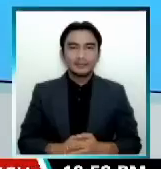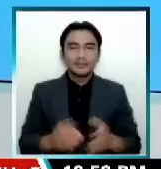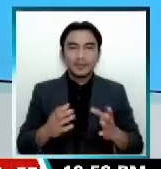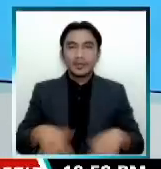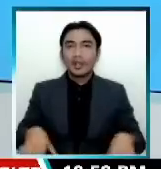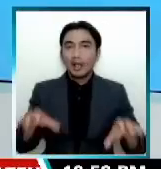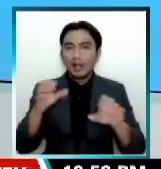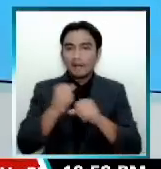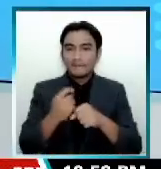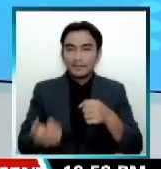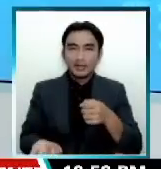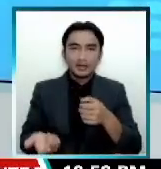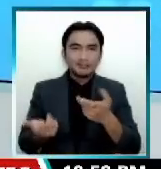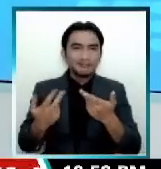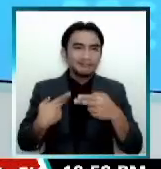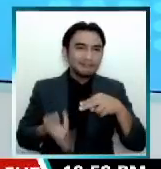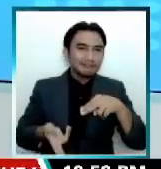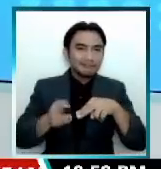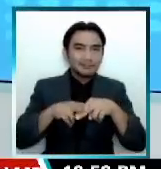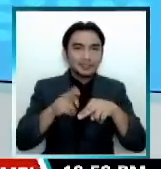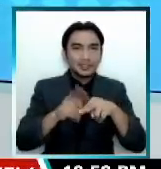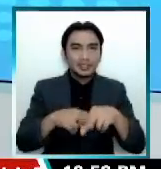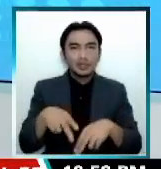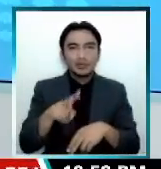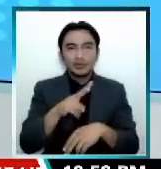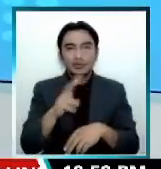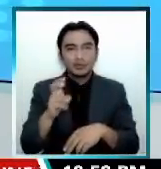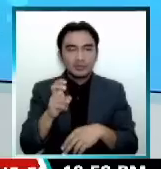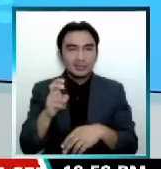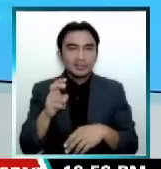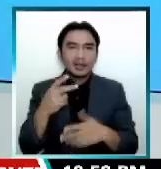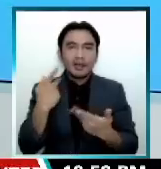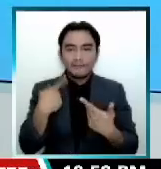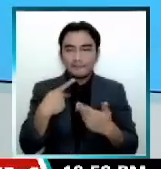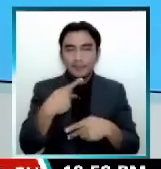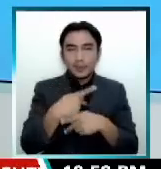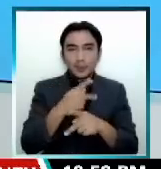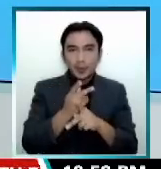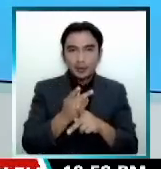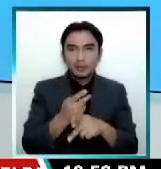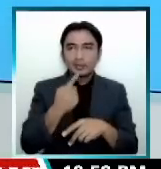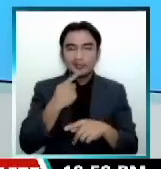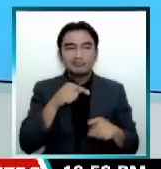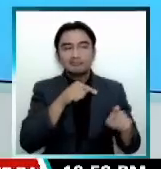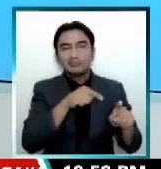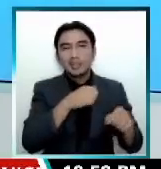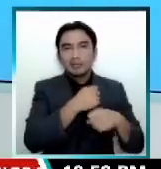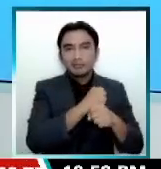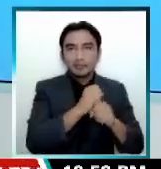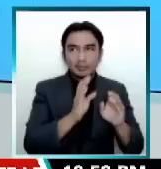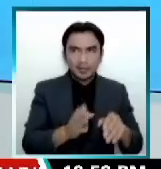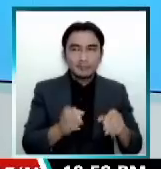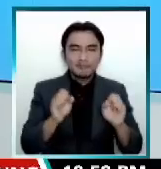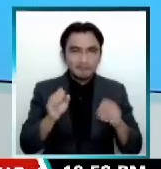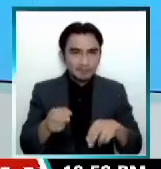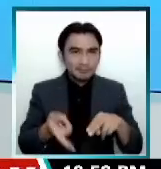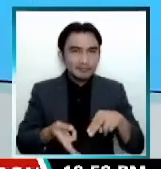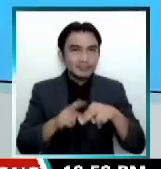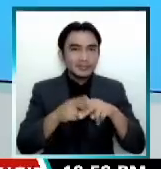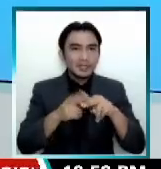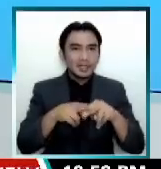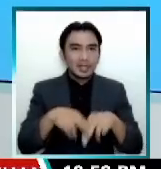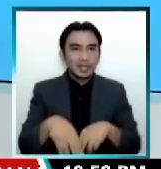halos 200 produkto, inihihirit pa ng ilang manufacturer na magtaas presyo sa mahigit